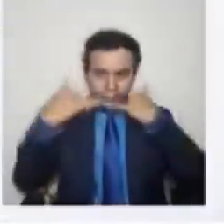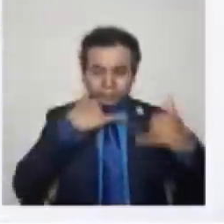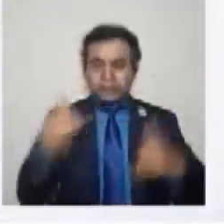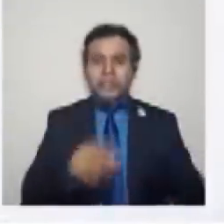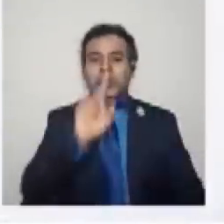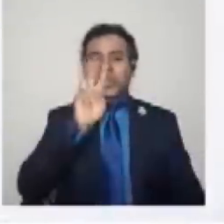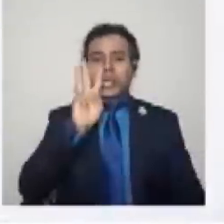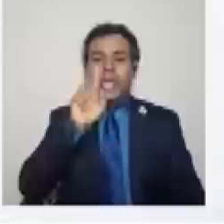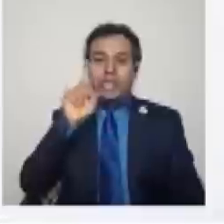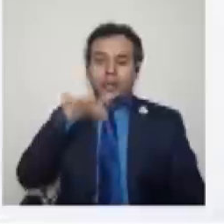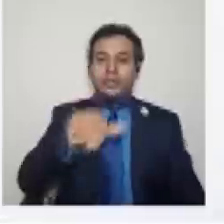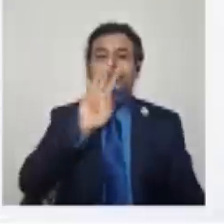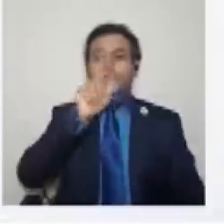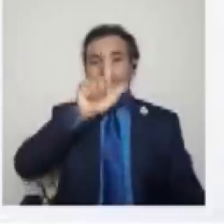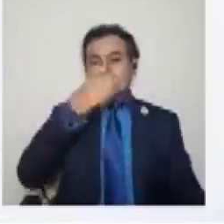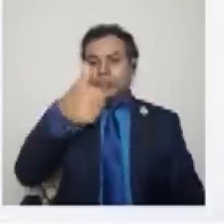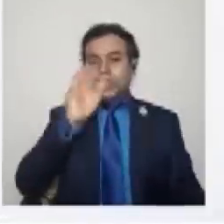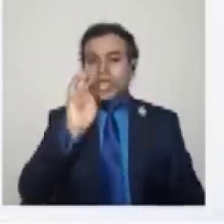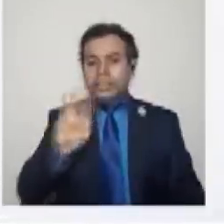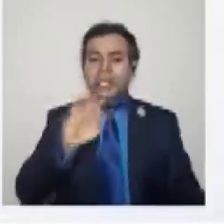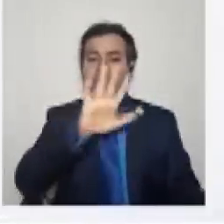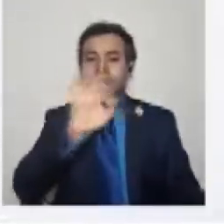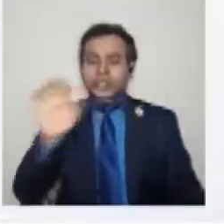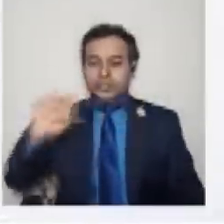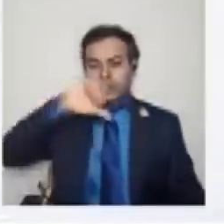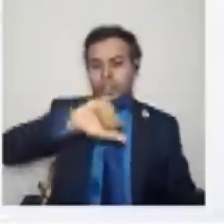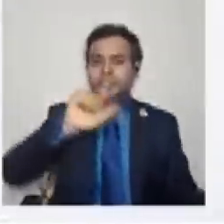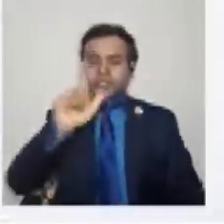অধিদপ্তর। 24 ঘন্টায় ফোন কল গ্রহণ করা হয়েছে